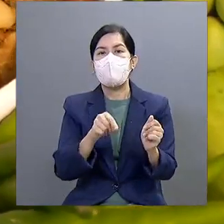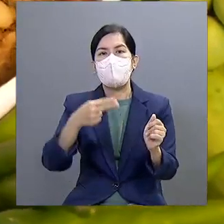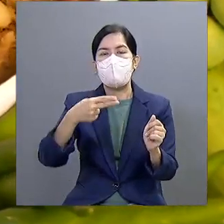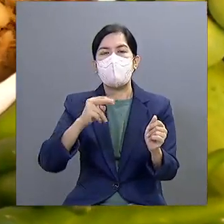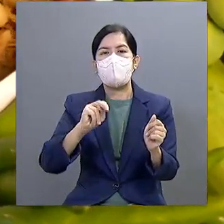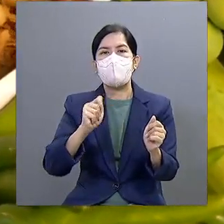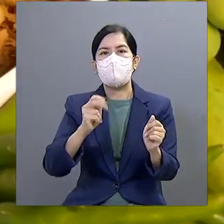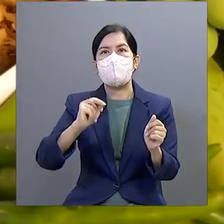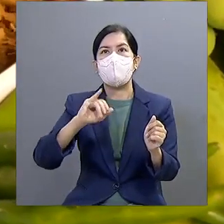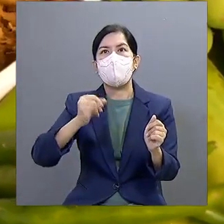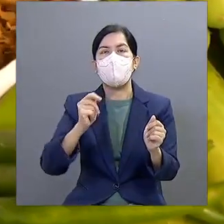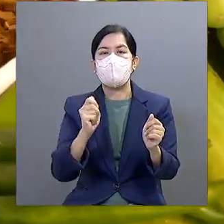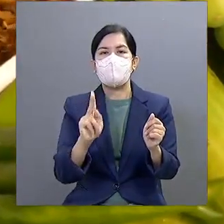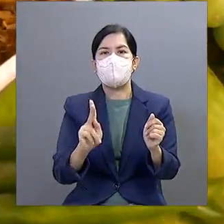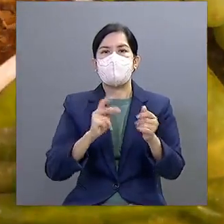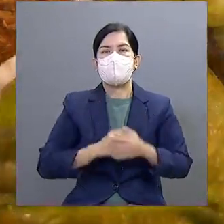งนั้นเนี่ย